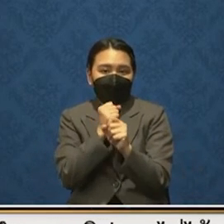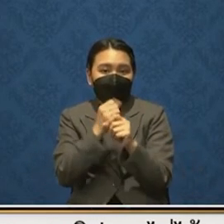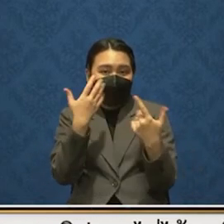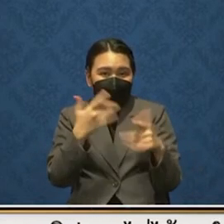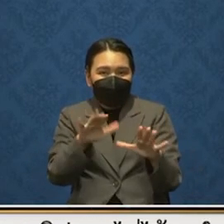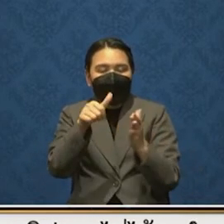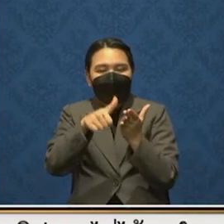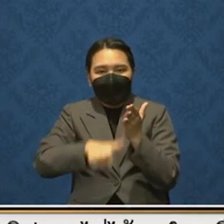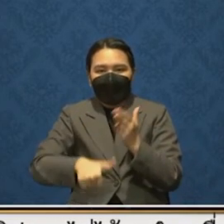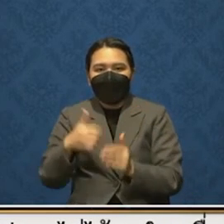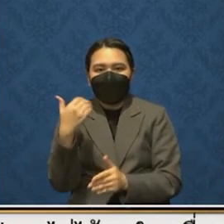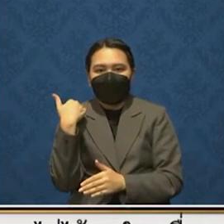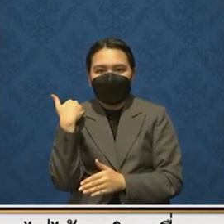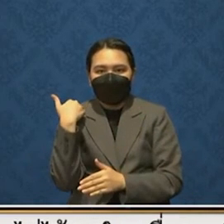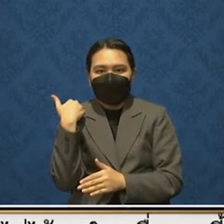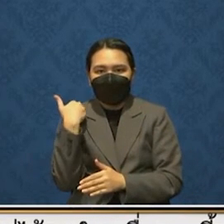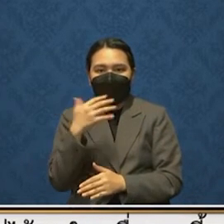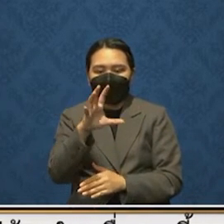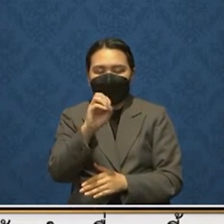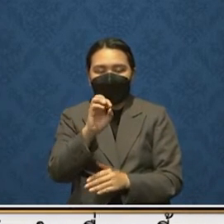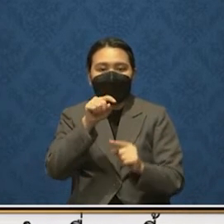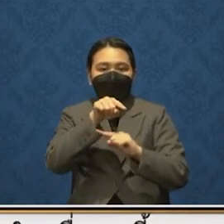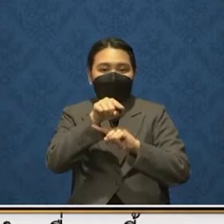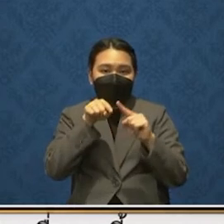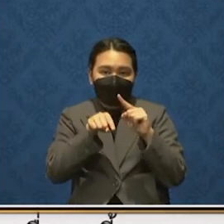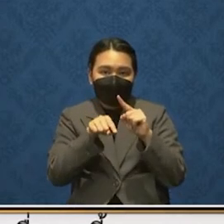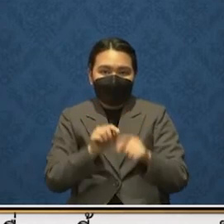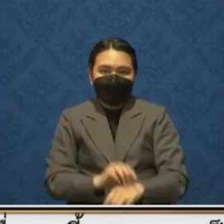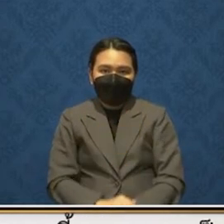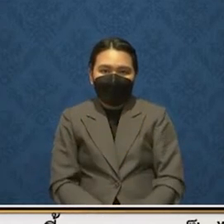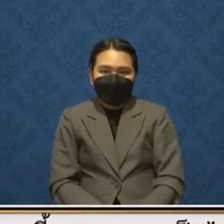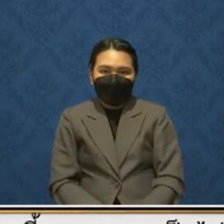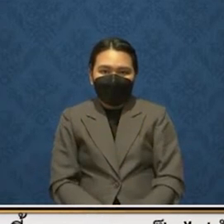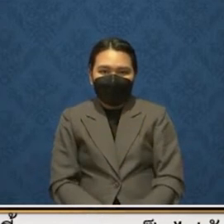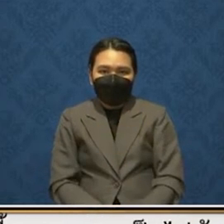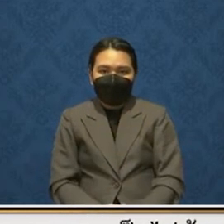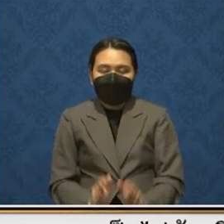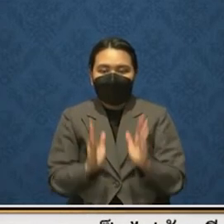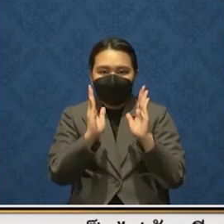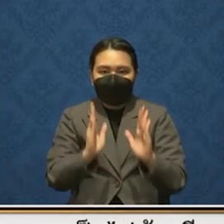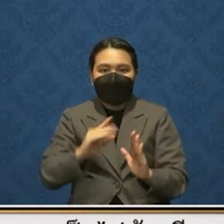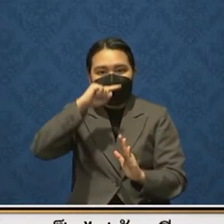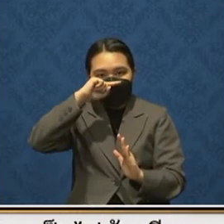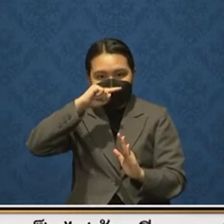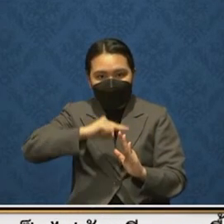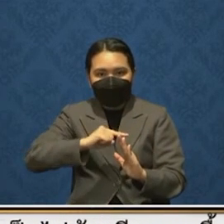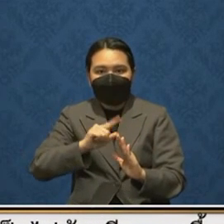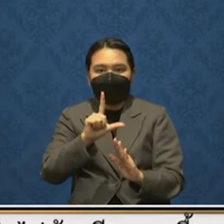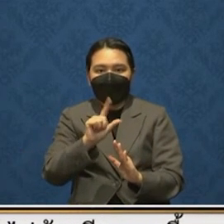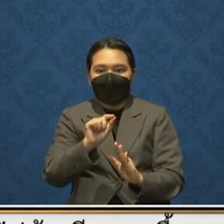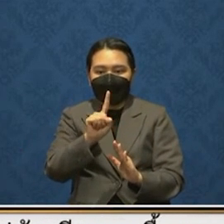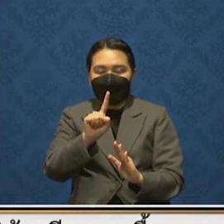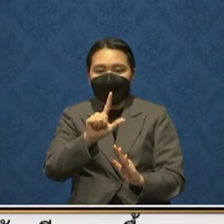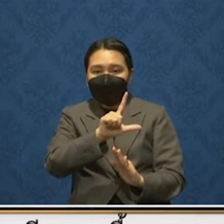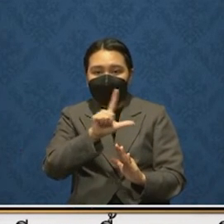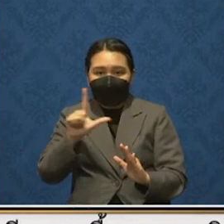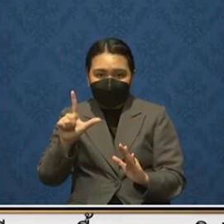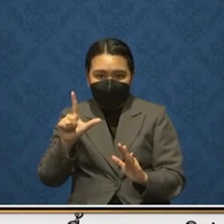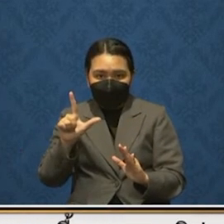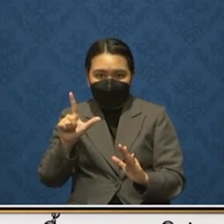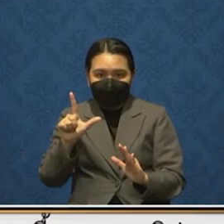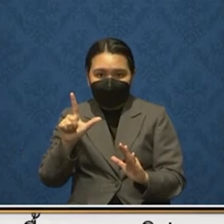็ี่ถึง 50% ด้วยกันคนไทยรี่ 21 ล้านคนที่เป็นนี่นะครั